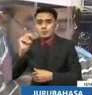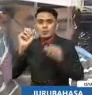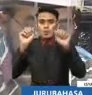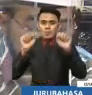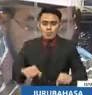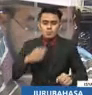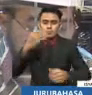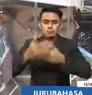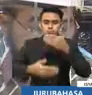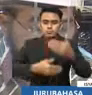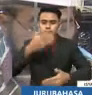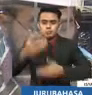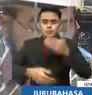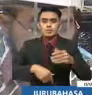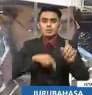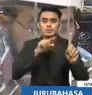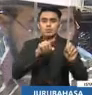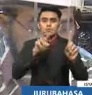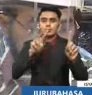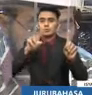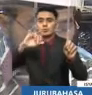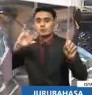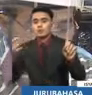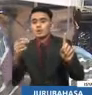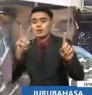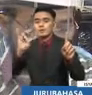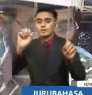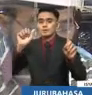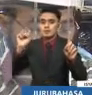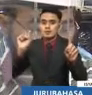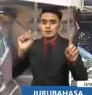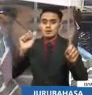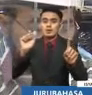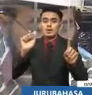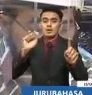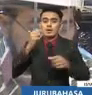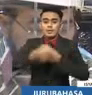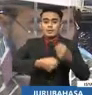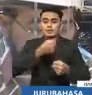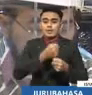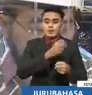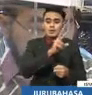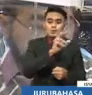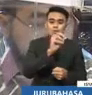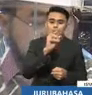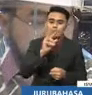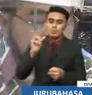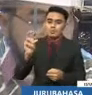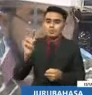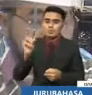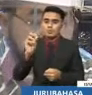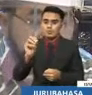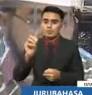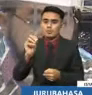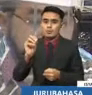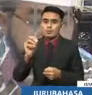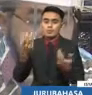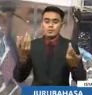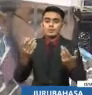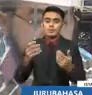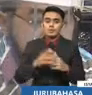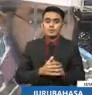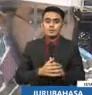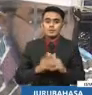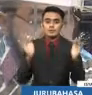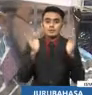boleh memproses sabtu.pon 2 juta transaksi bisa dan pada tahun 2020 rangkaian Bitcoin telah